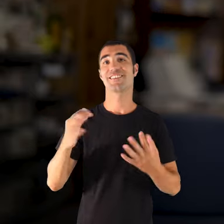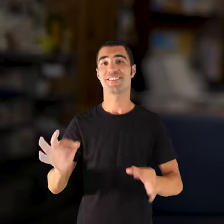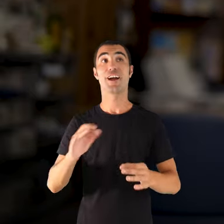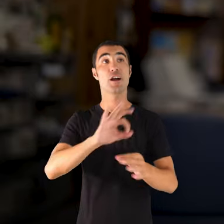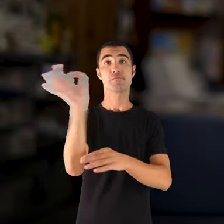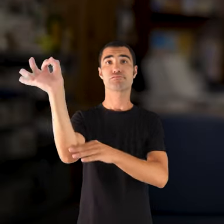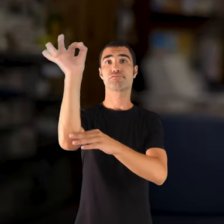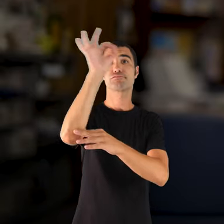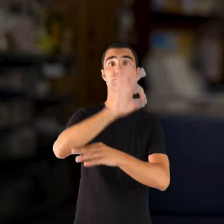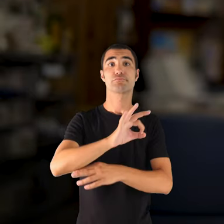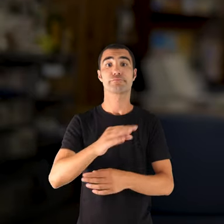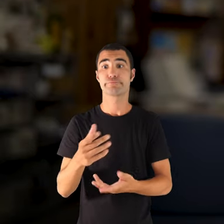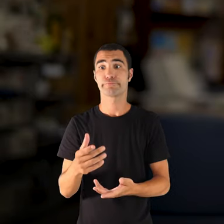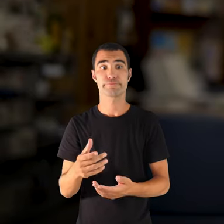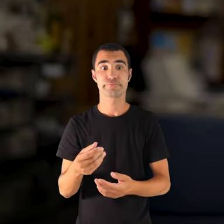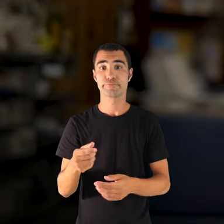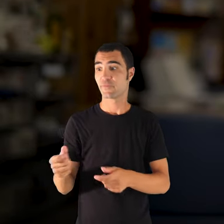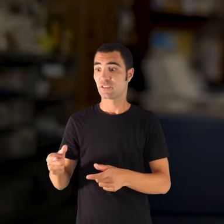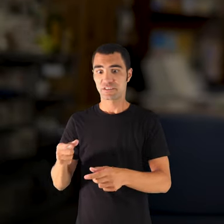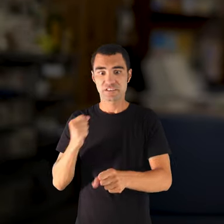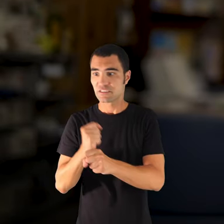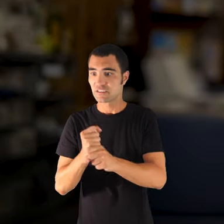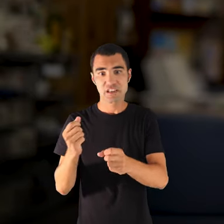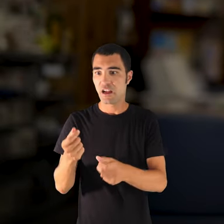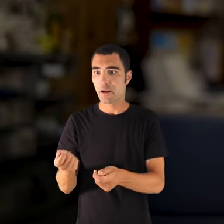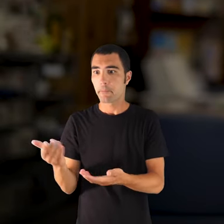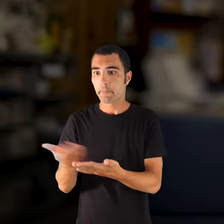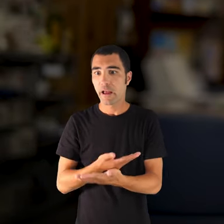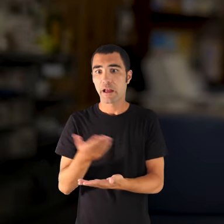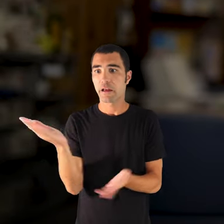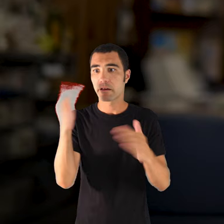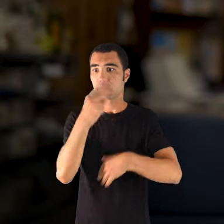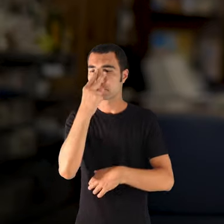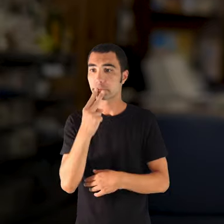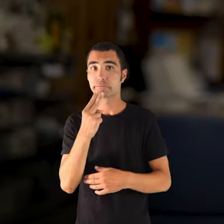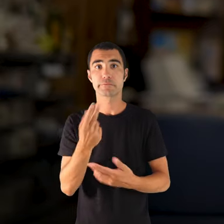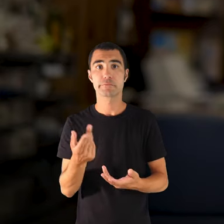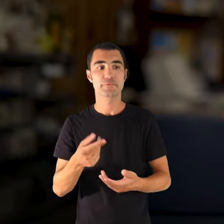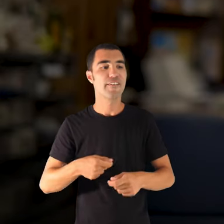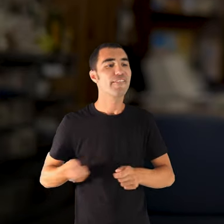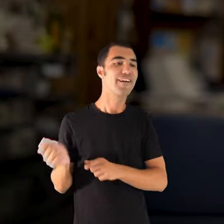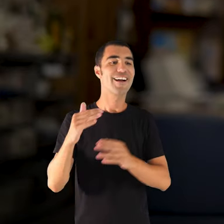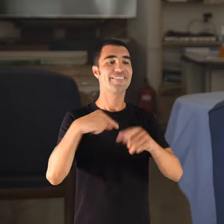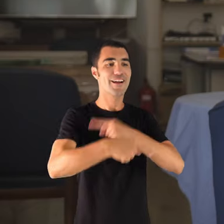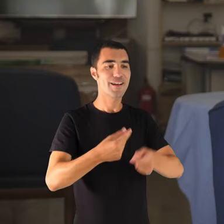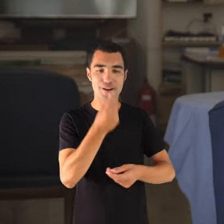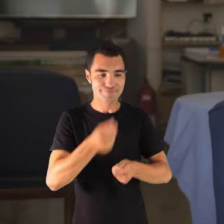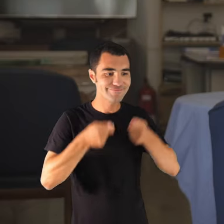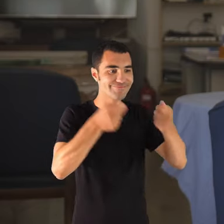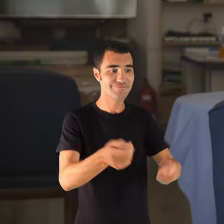i que no podíem posar un plat de menjar en la taula. Arribava a migdia i no tenia res per posar menjar, què fèiem? Què fèiem?